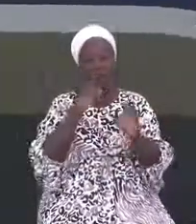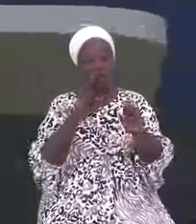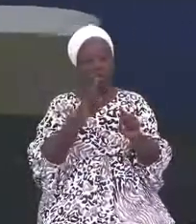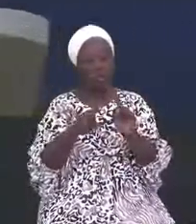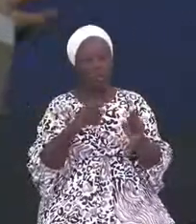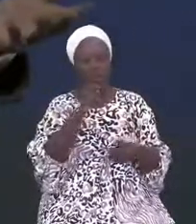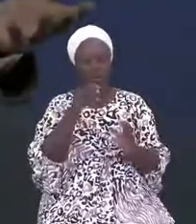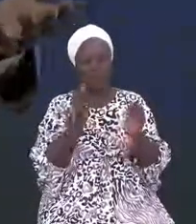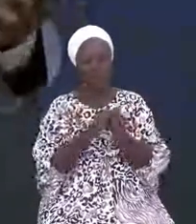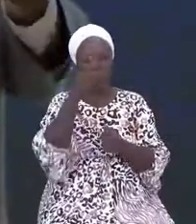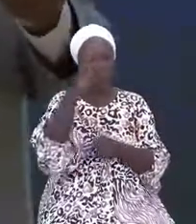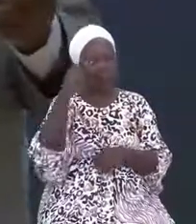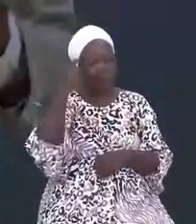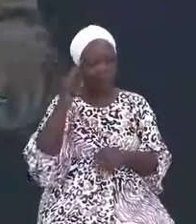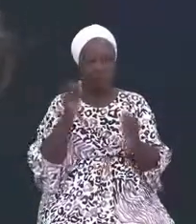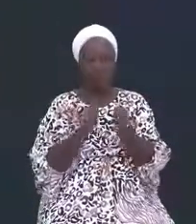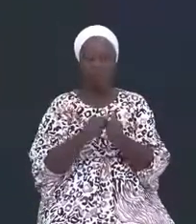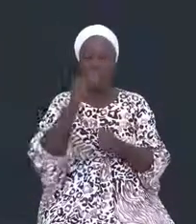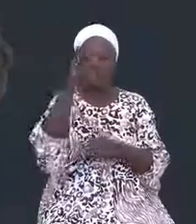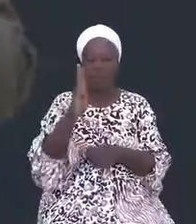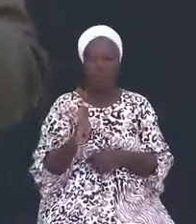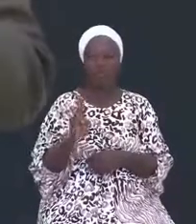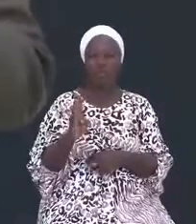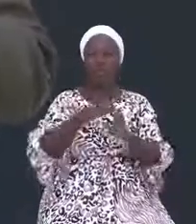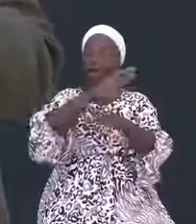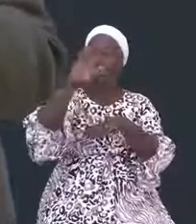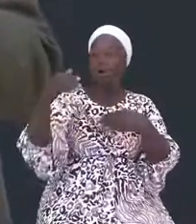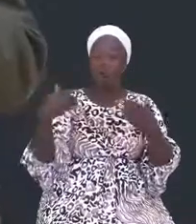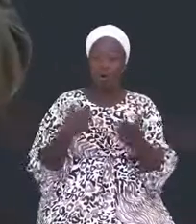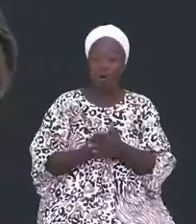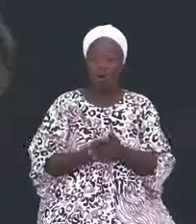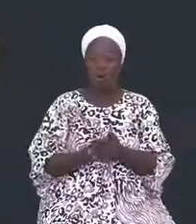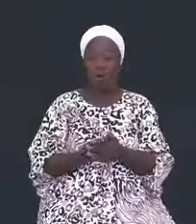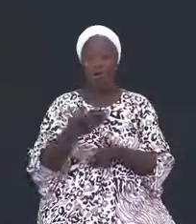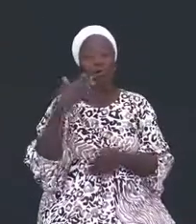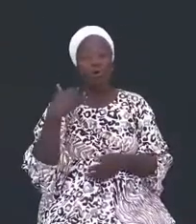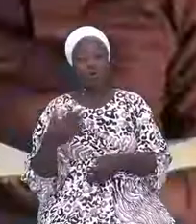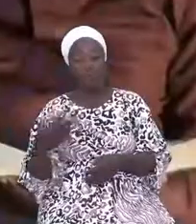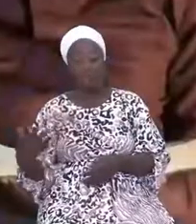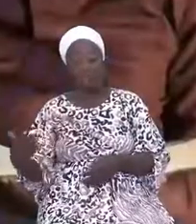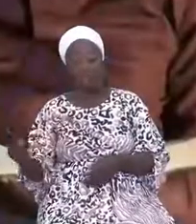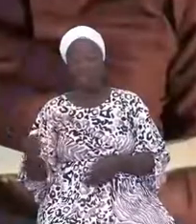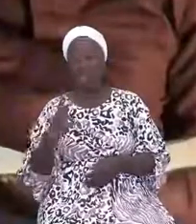Dieu, car à Dieu, tout est possible.